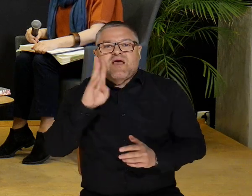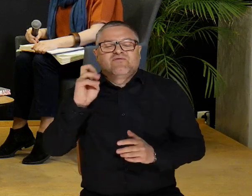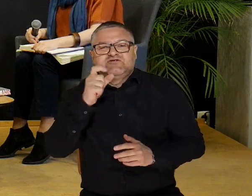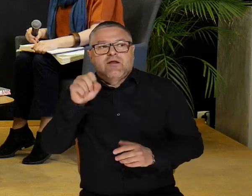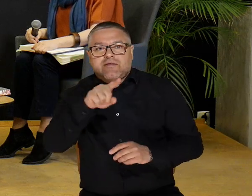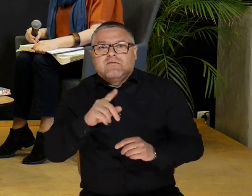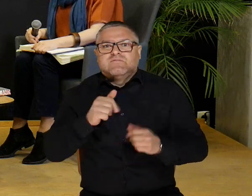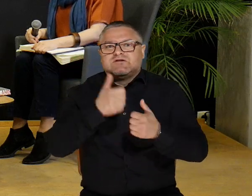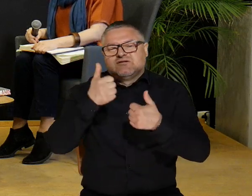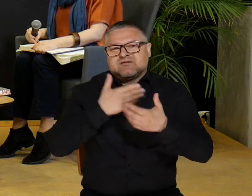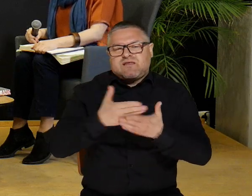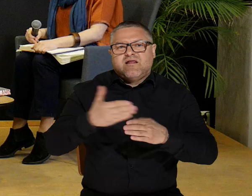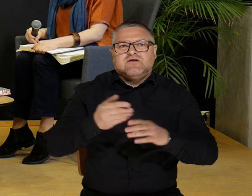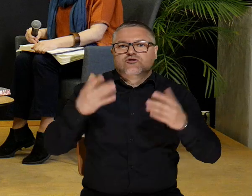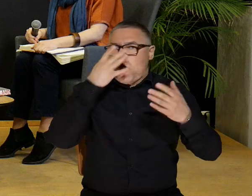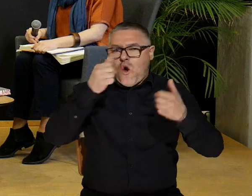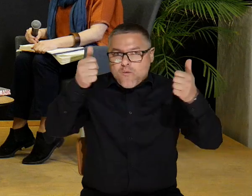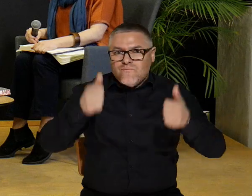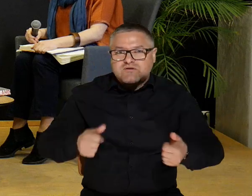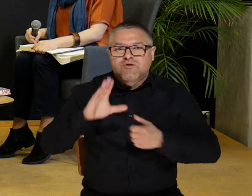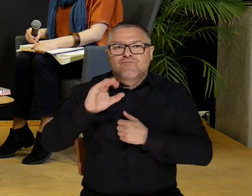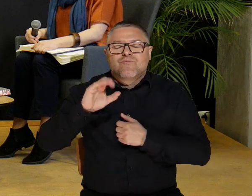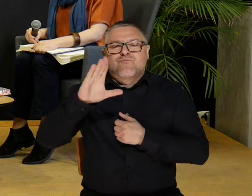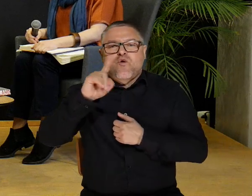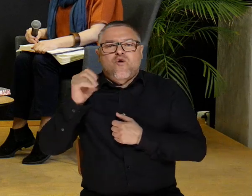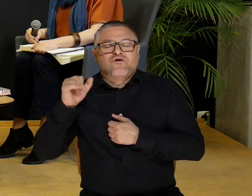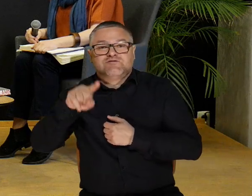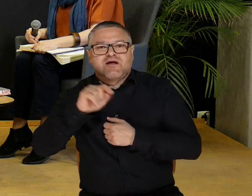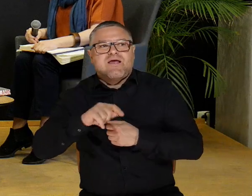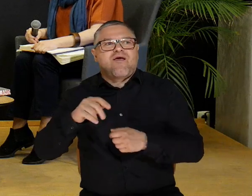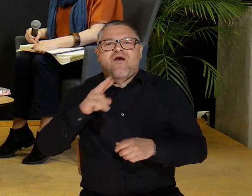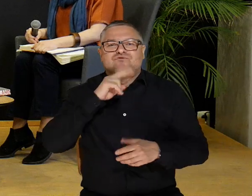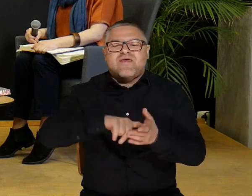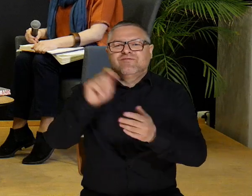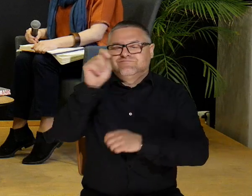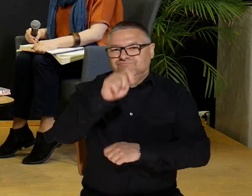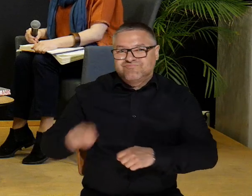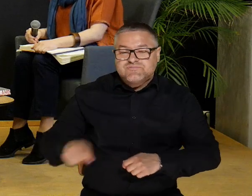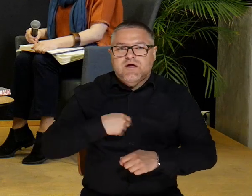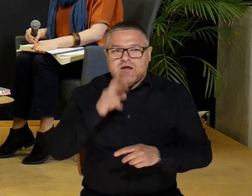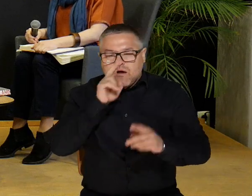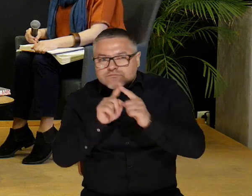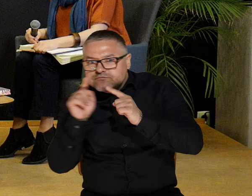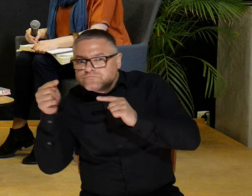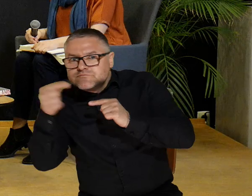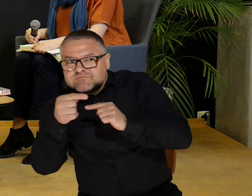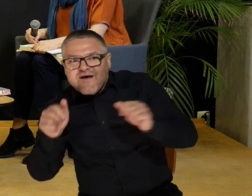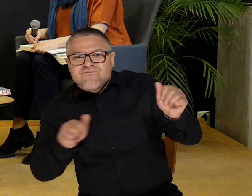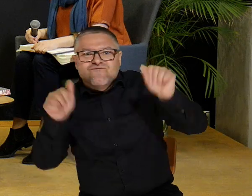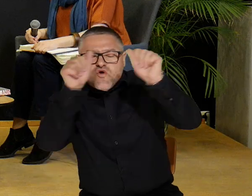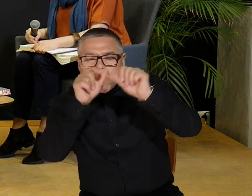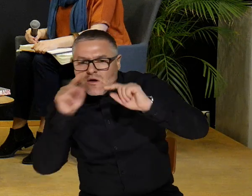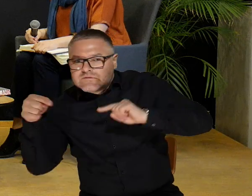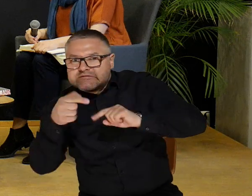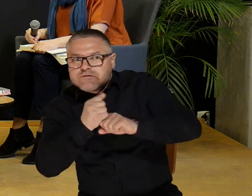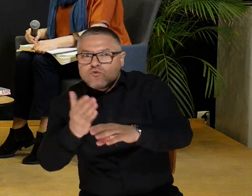właśnie nad misą ze święconą wodą. I właśnie ja zaglądałam za tę figurkę, żeby sprawdzić, czy tam nie